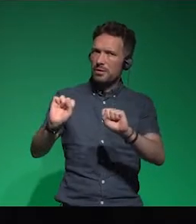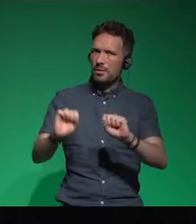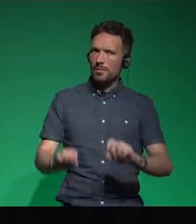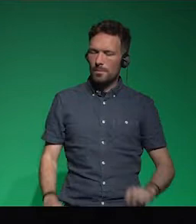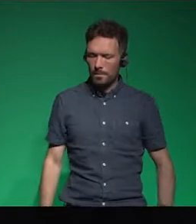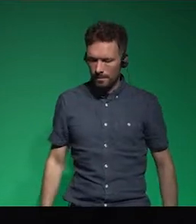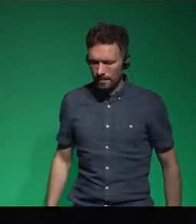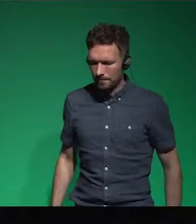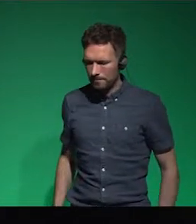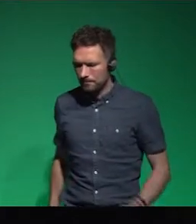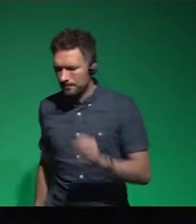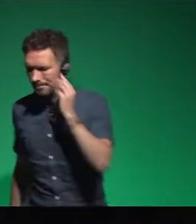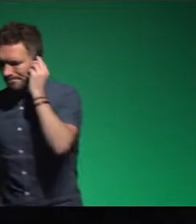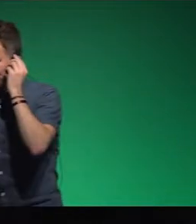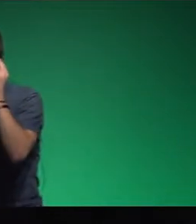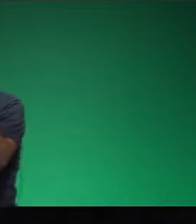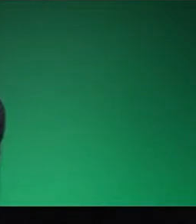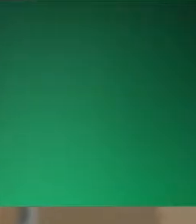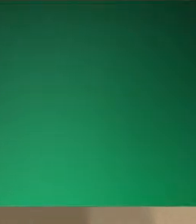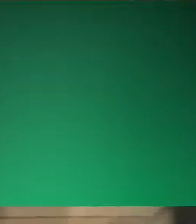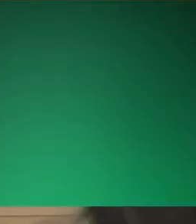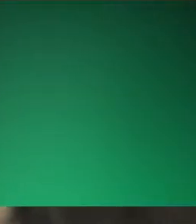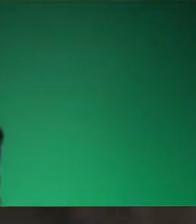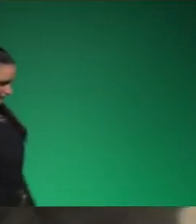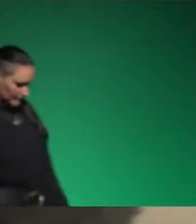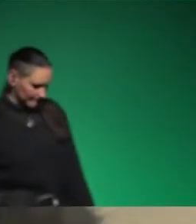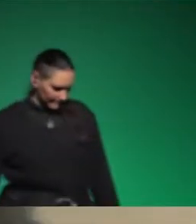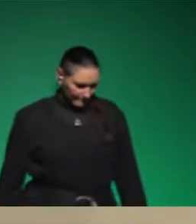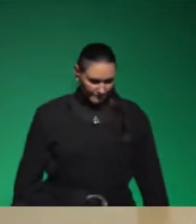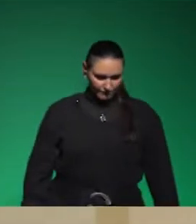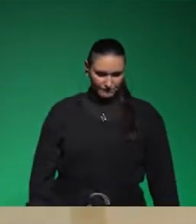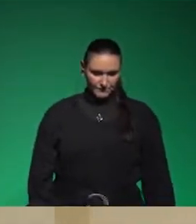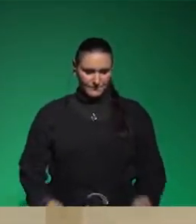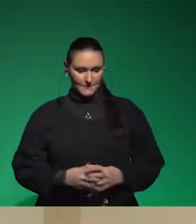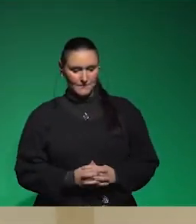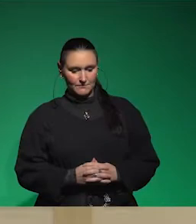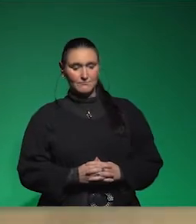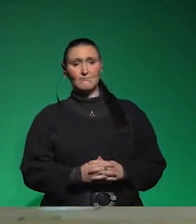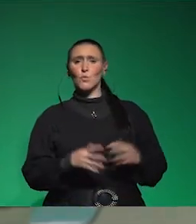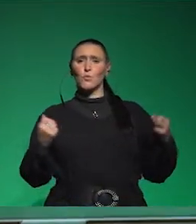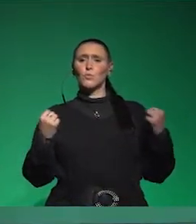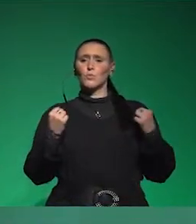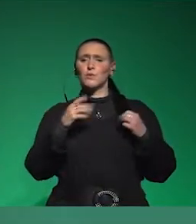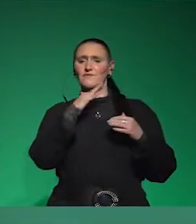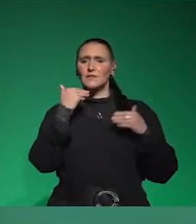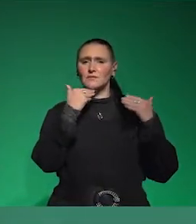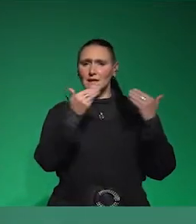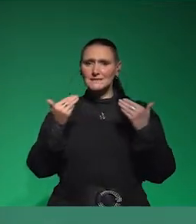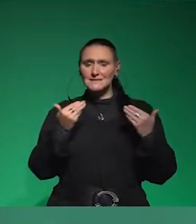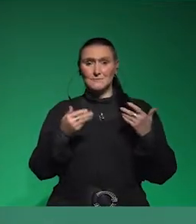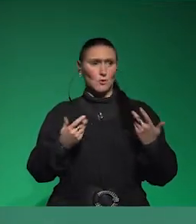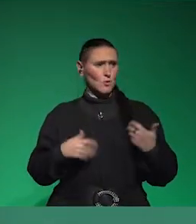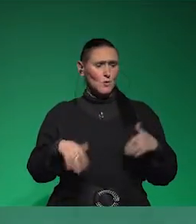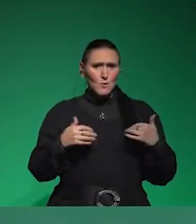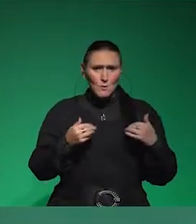Okay, thanks. Thank you very much. Wow, I'm excited. Vielen Dank. Wow, ich bin richtig